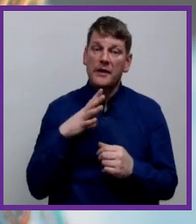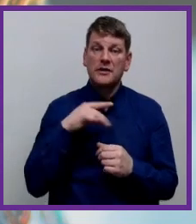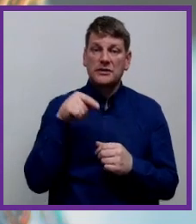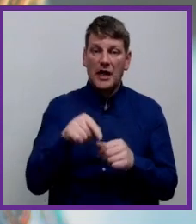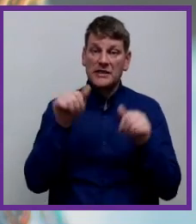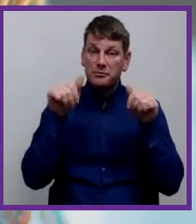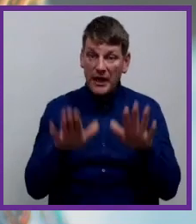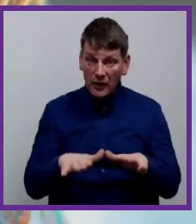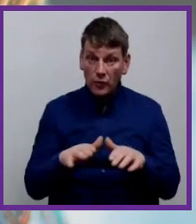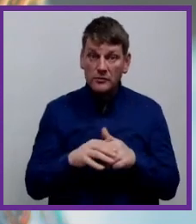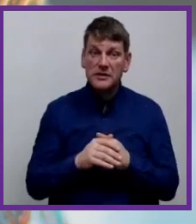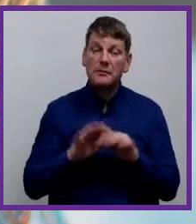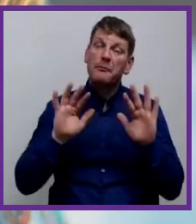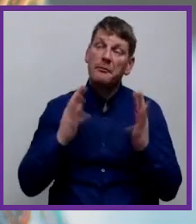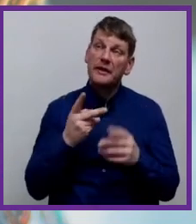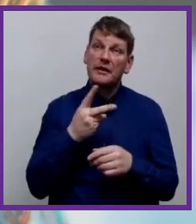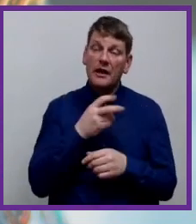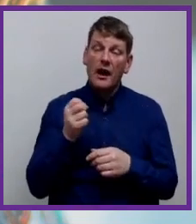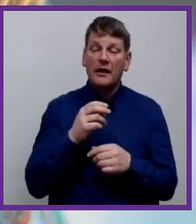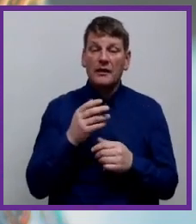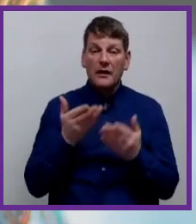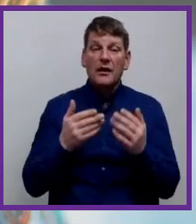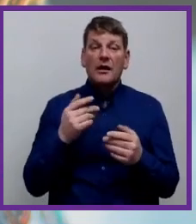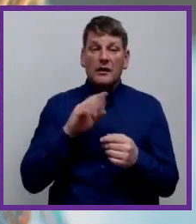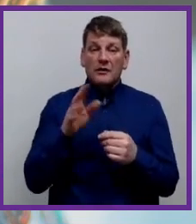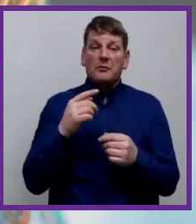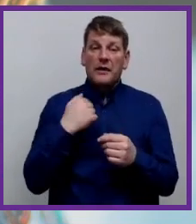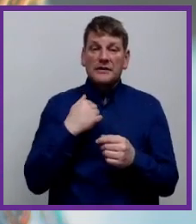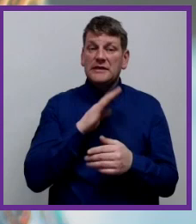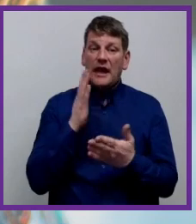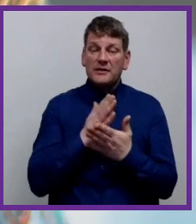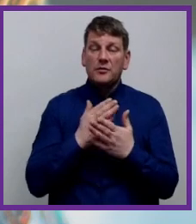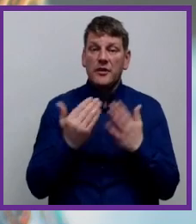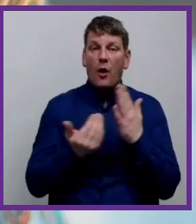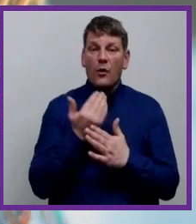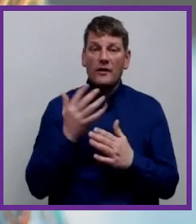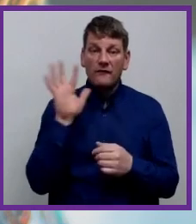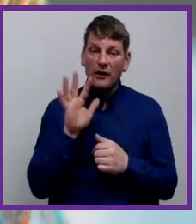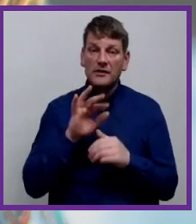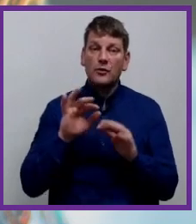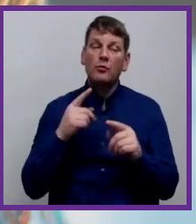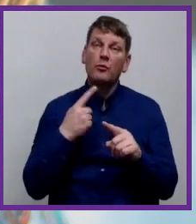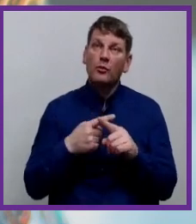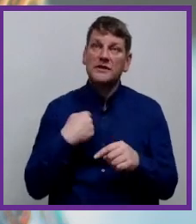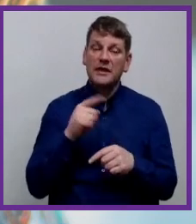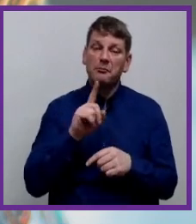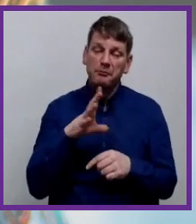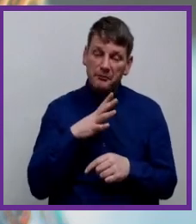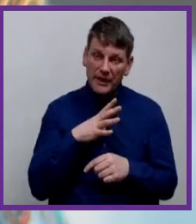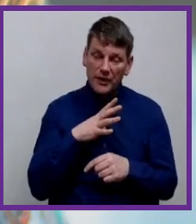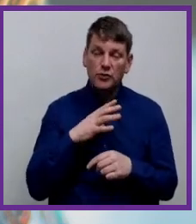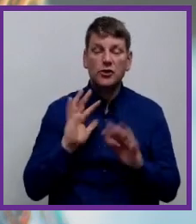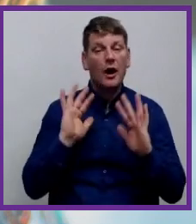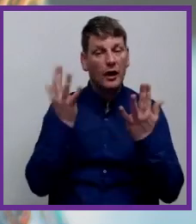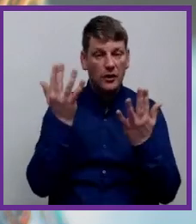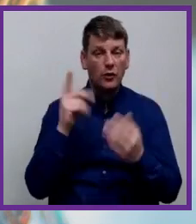spriedums, bet kā nekā mēs neesam gluži jauna valsts, Un mums ir bijuši tomēr divi